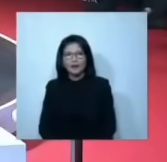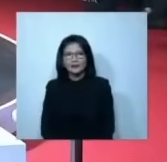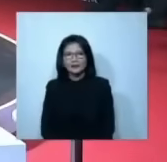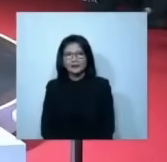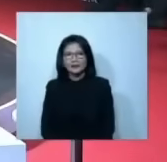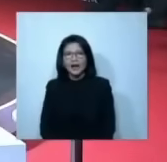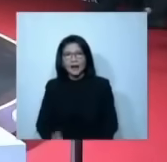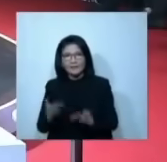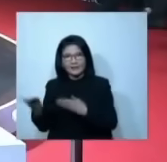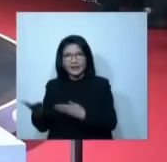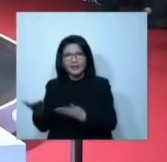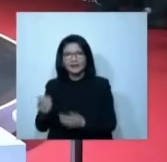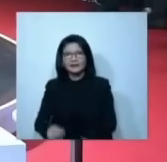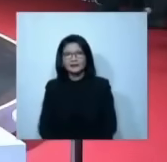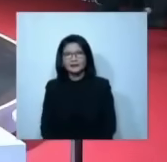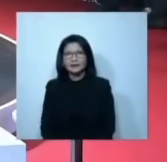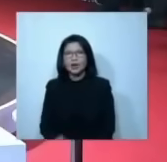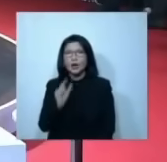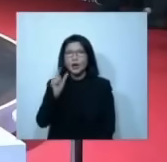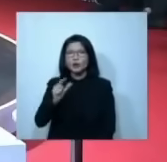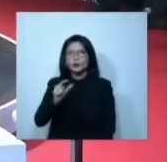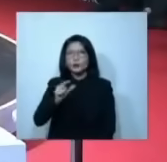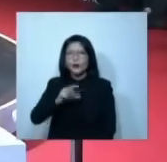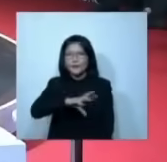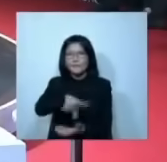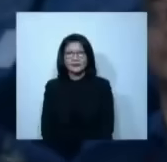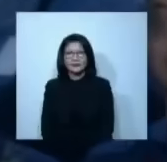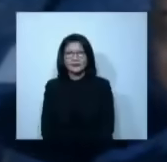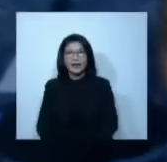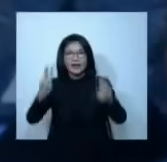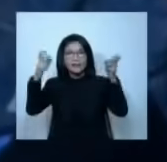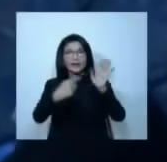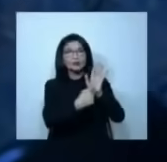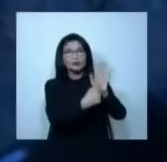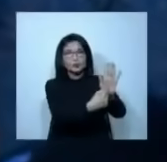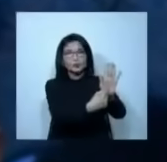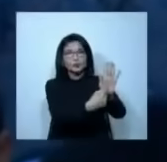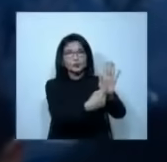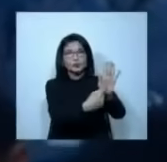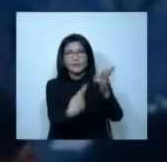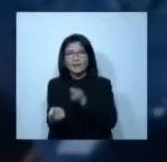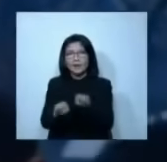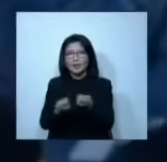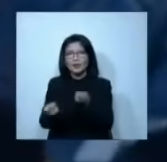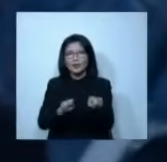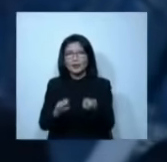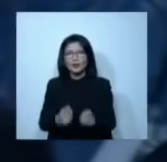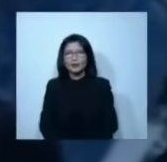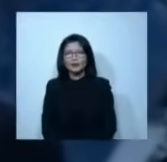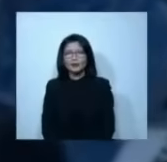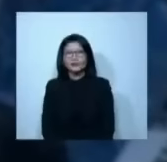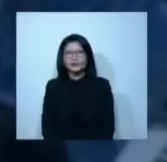voters menurut saya 30% sudah menyentuh karena tiga isu itu ya tiga isu yang Disinggung tadi malam gitu ya Ee itu